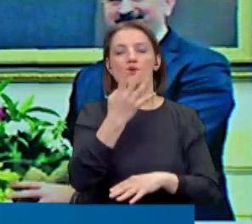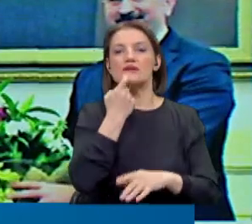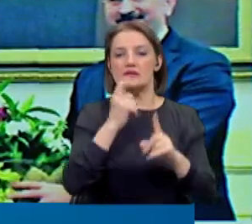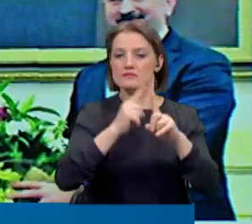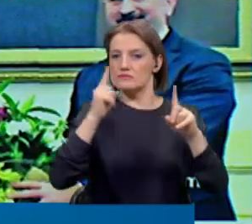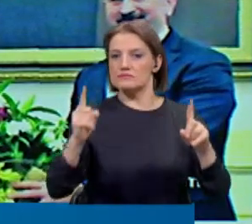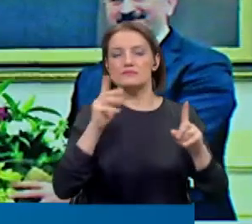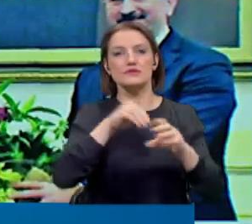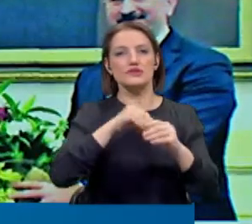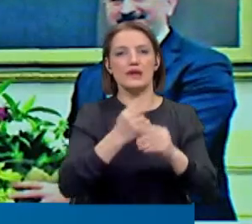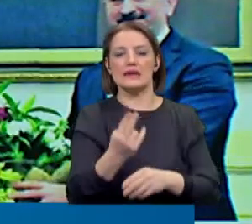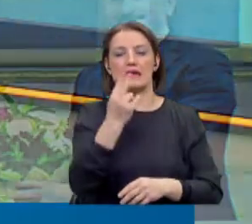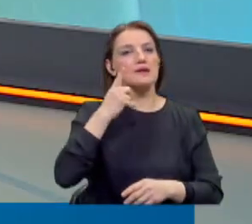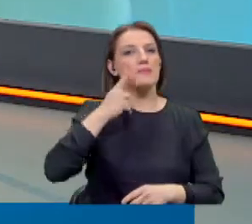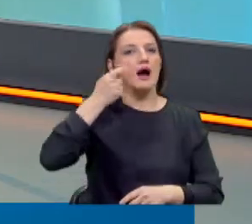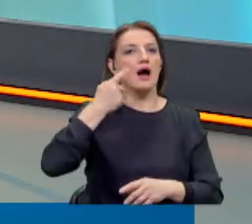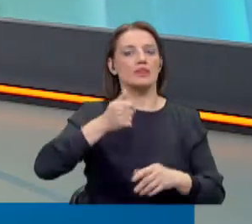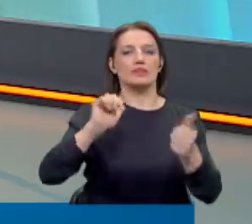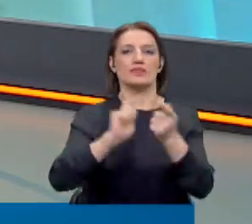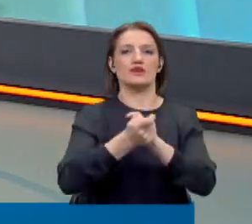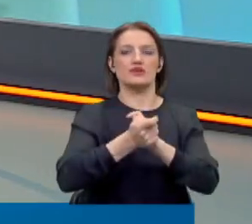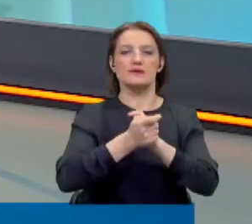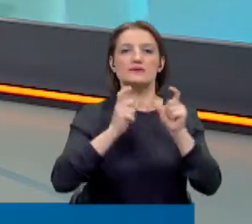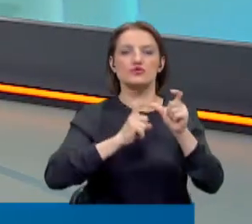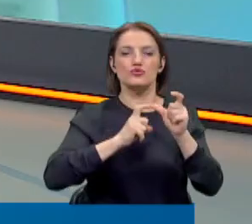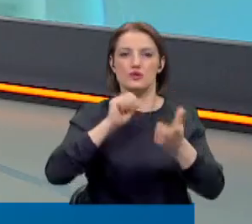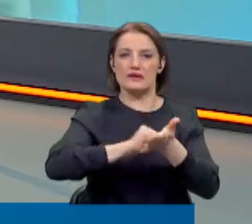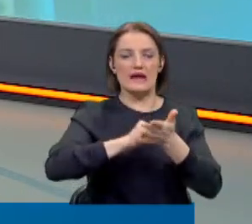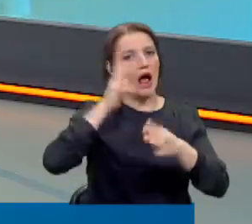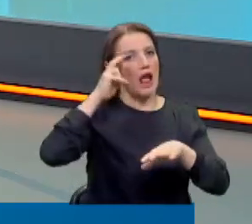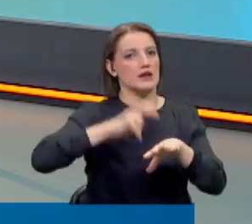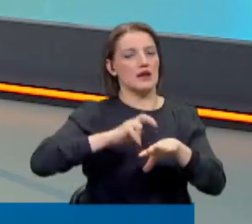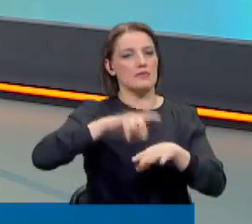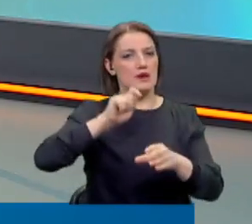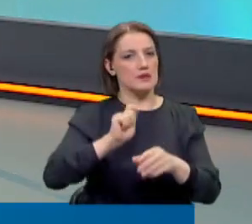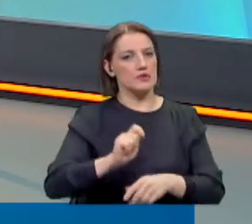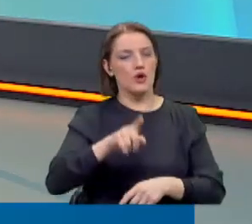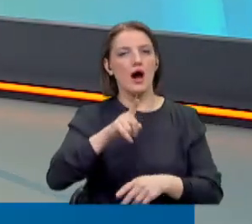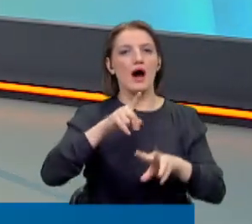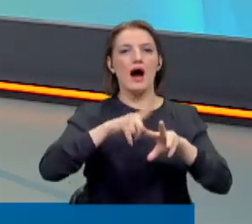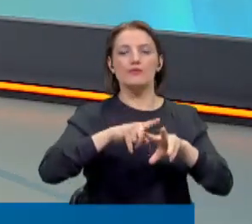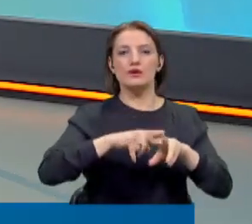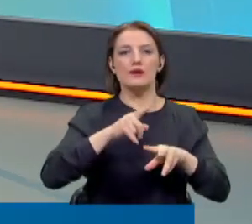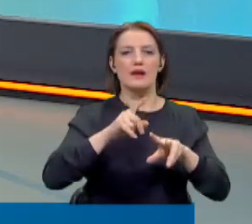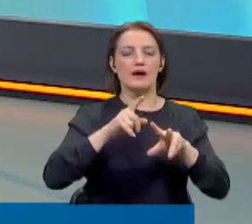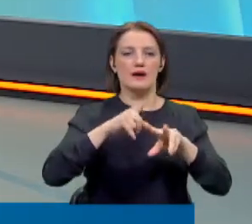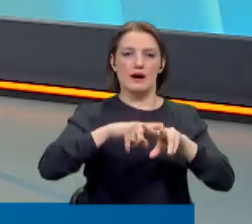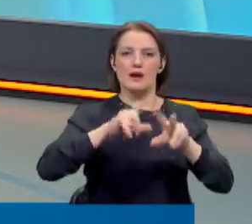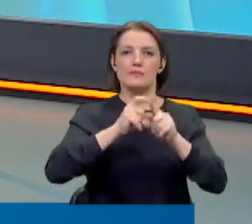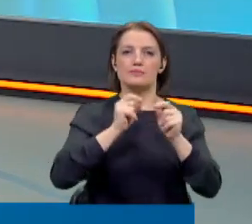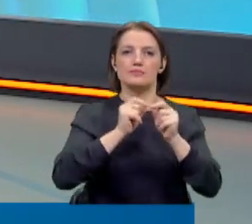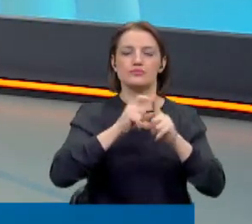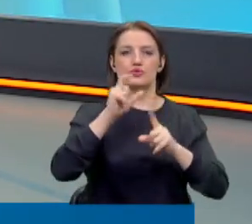bakan değişti onu hatırlatıyor Sözcü gazetesi buradaki tartmaya bakacağız Afyon bir Acaba neden gitti